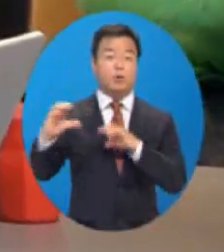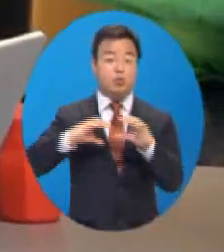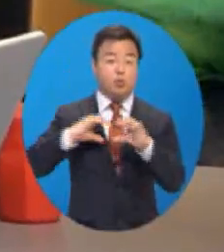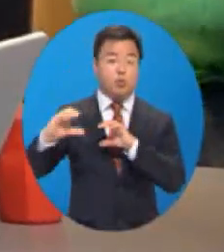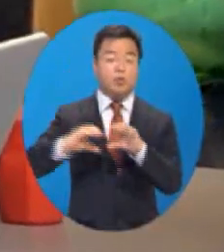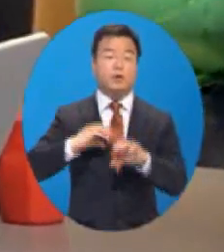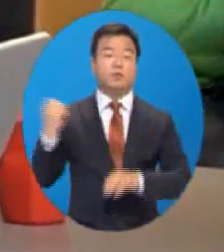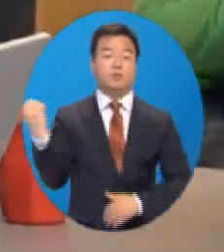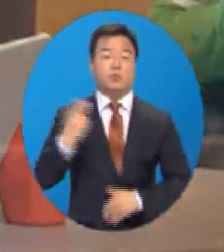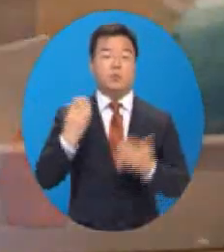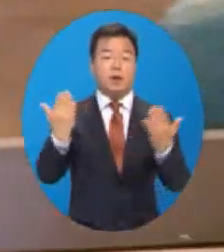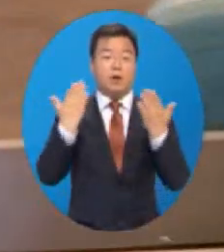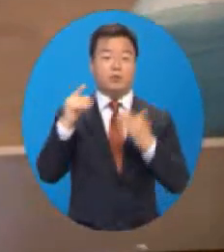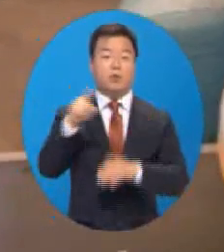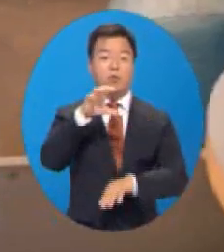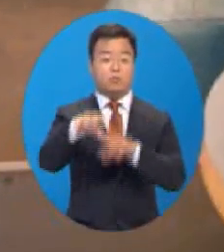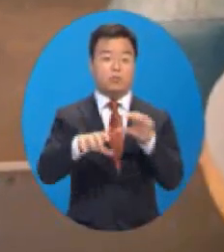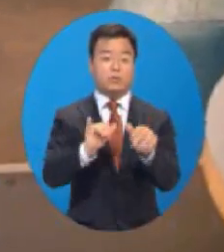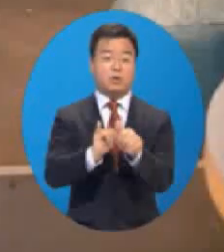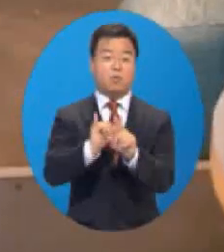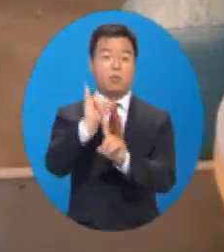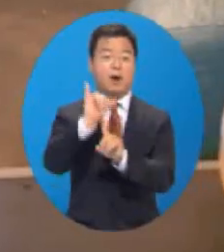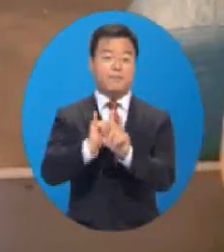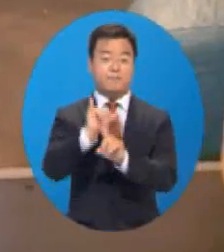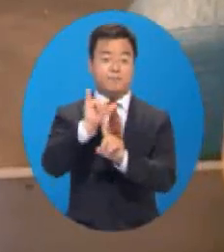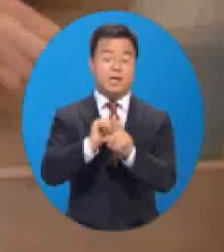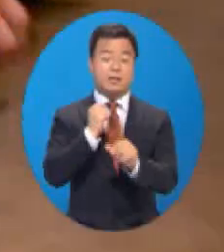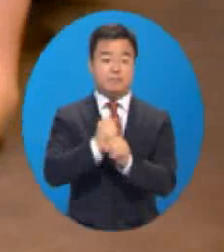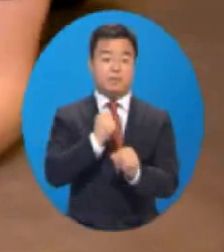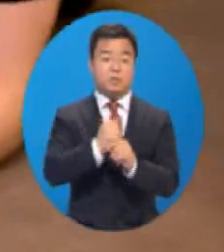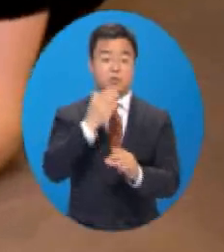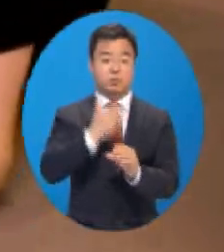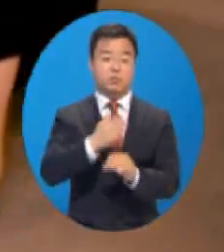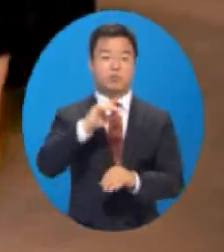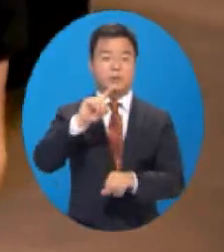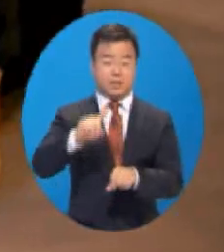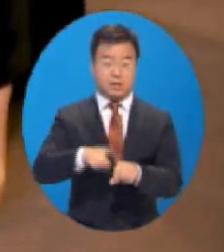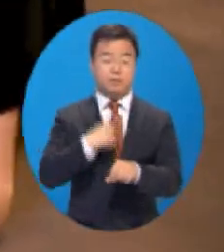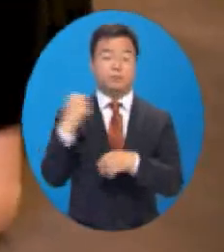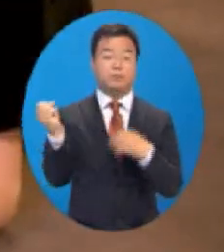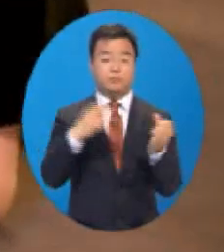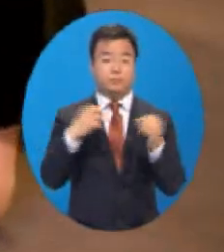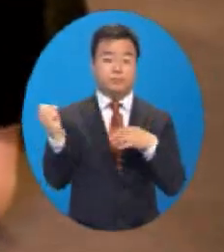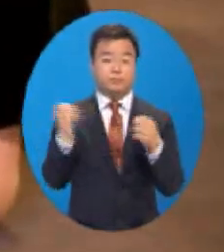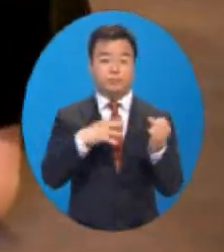그리고 학교 어디에나 와이파이가 깔려 있어 자유롭게 통신할 수 있습니다.